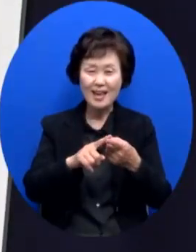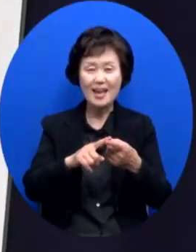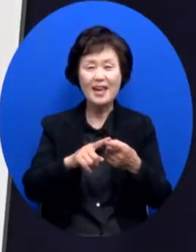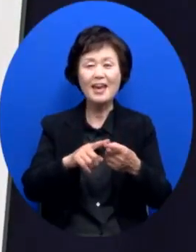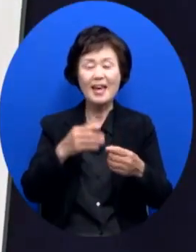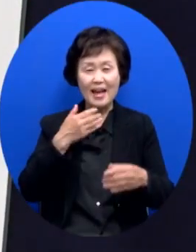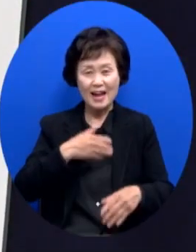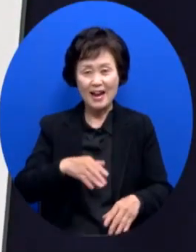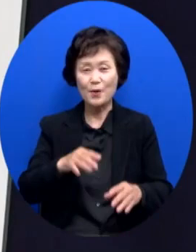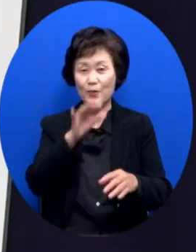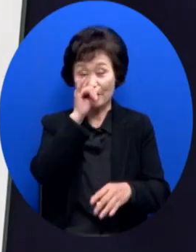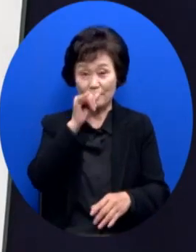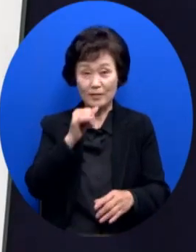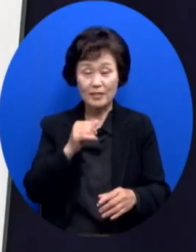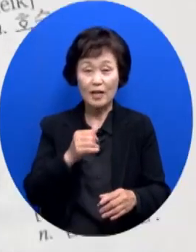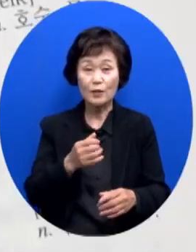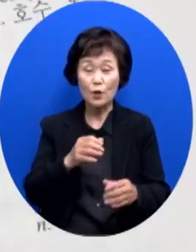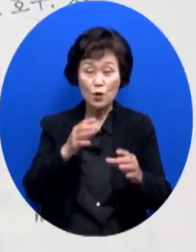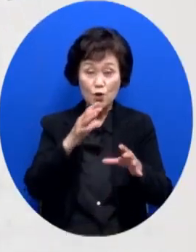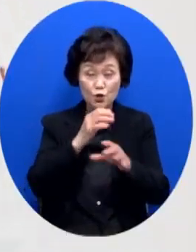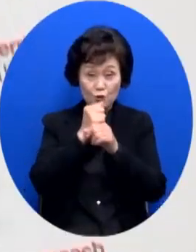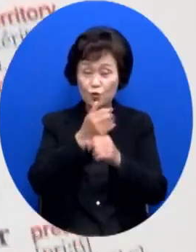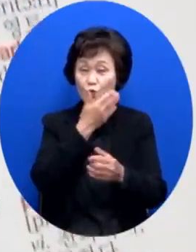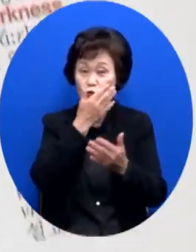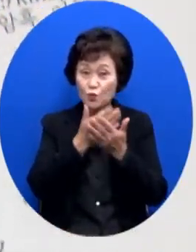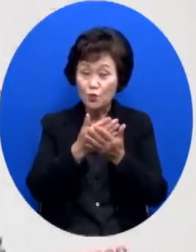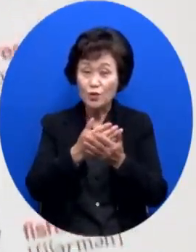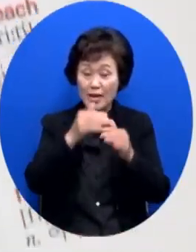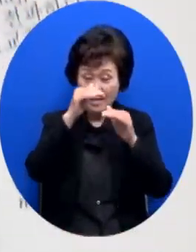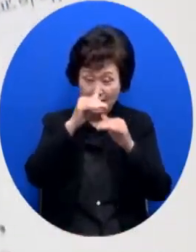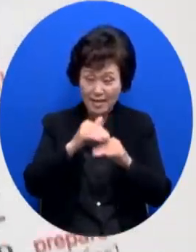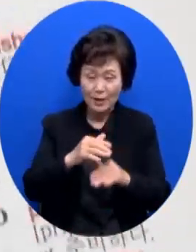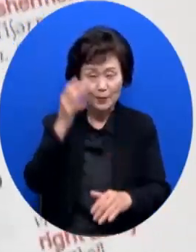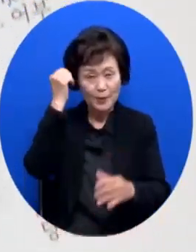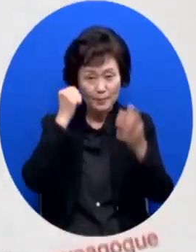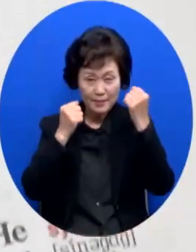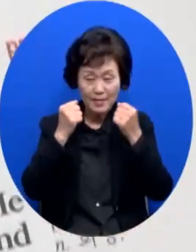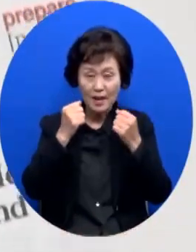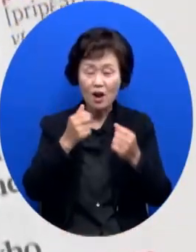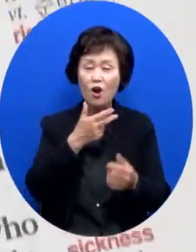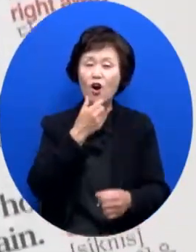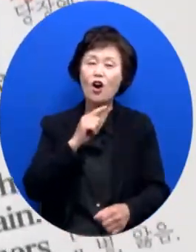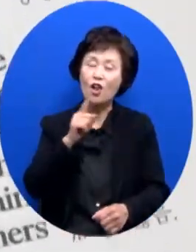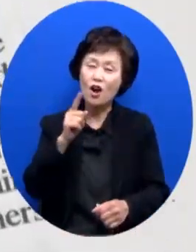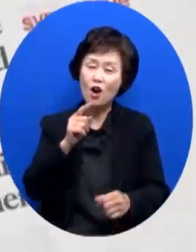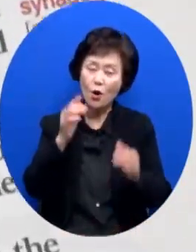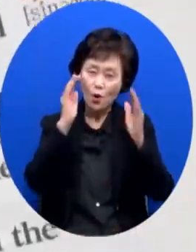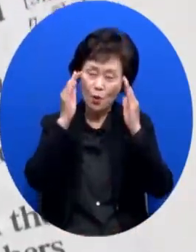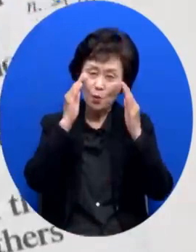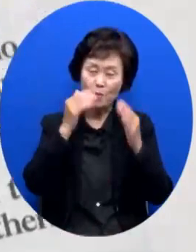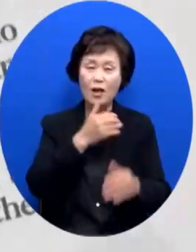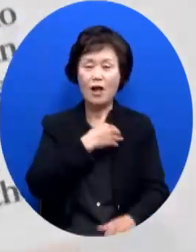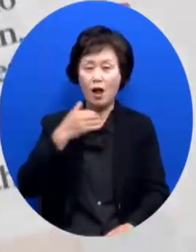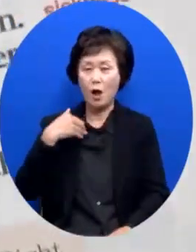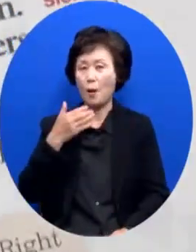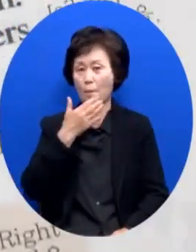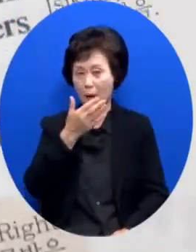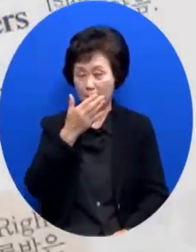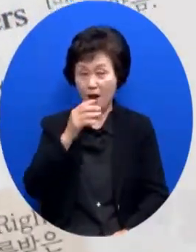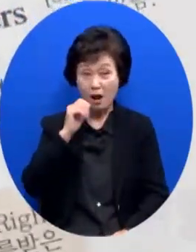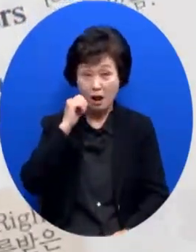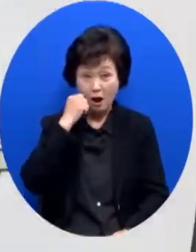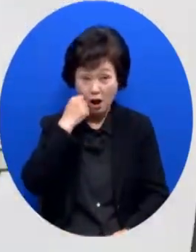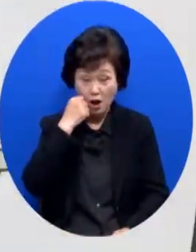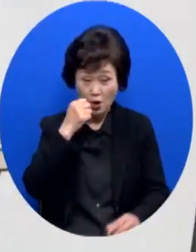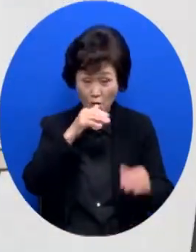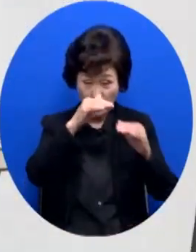또한 핵심적인 영어 말씀을 암송하고 영어 기도문을 통해 영어 학습에 자신감을 줍니다. 어려운 구절이나